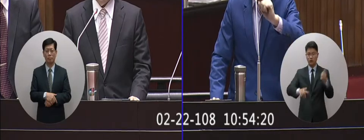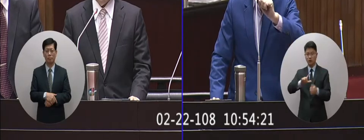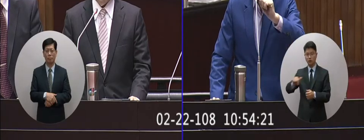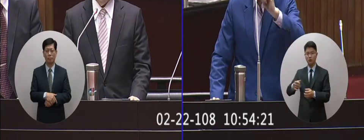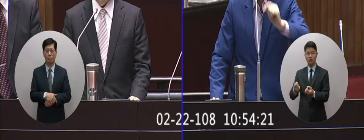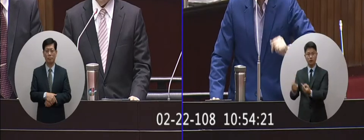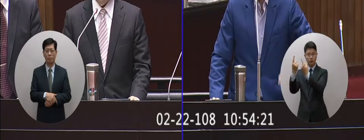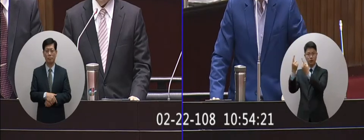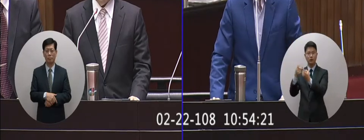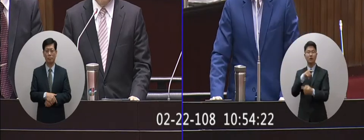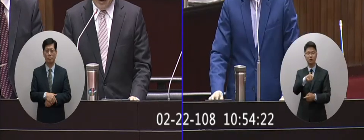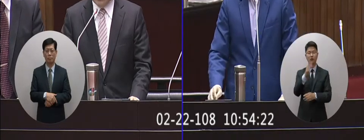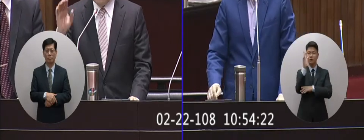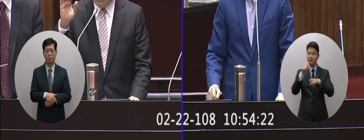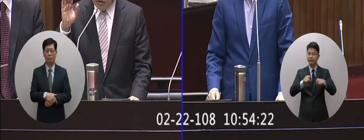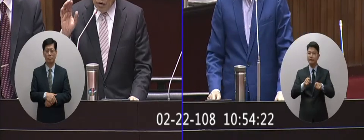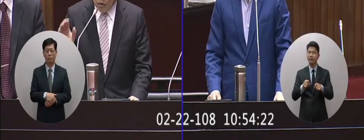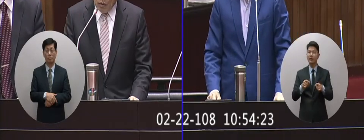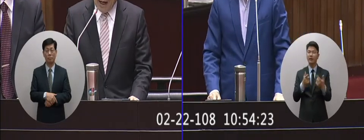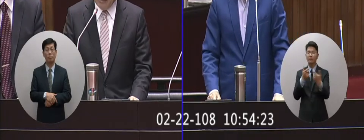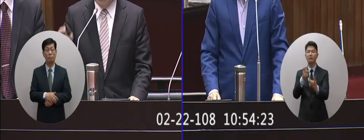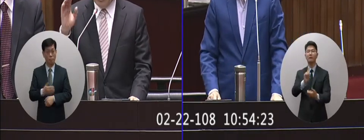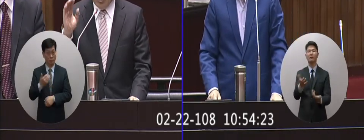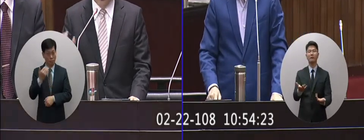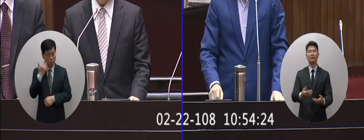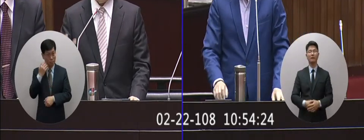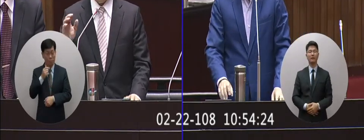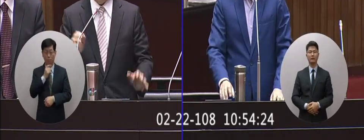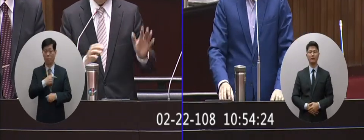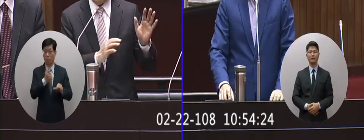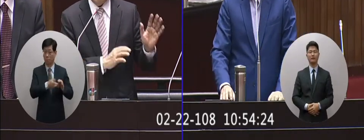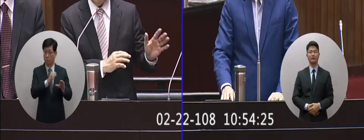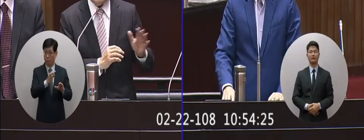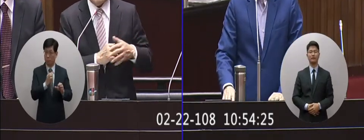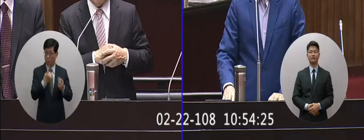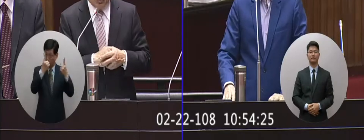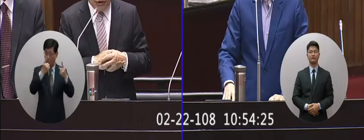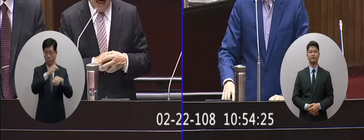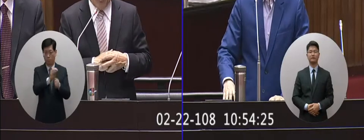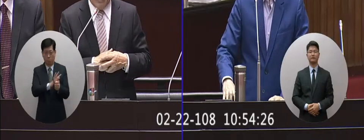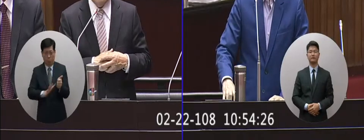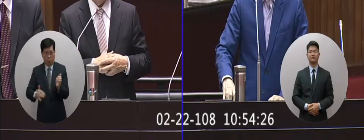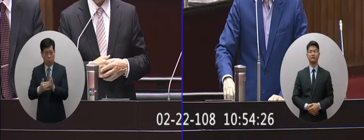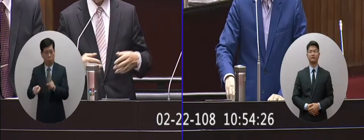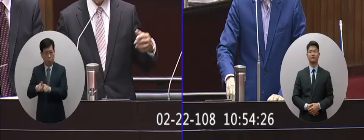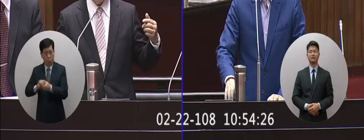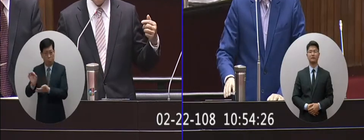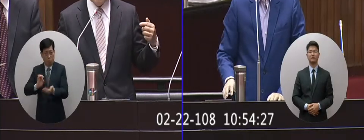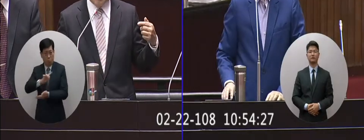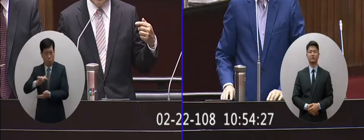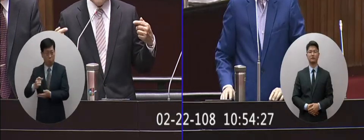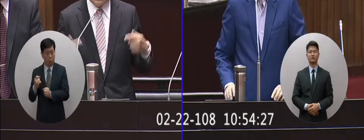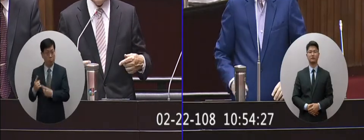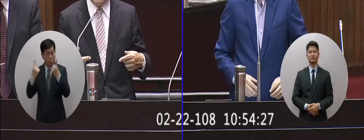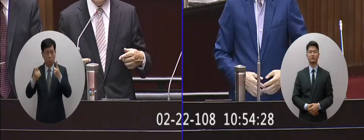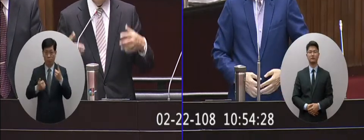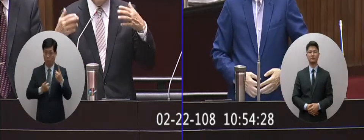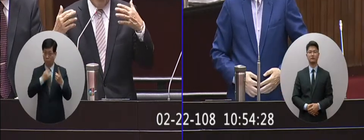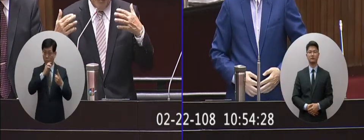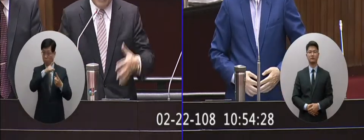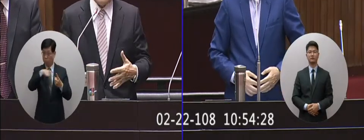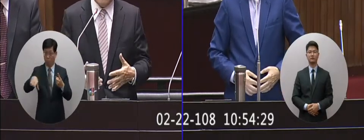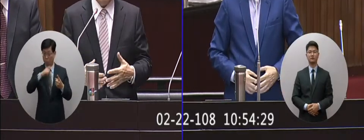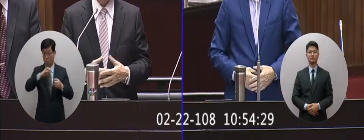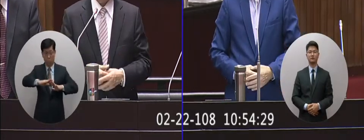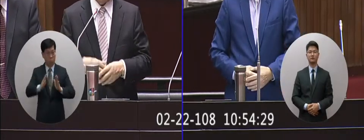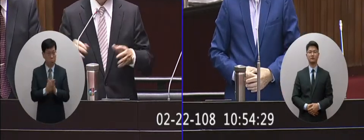你如何因应嘛？ 对，有关油价当然会跟物价都有相关，但是不是那么直接，